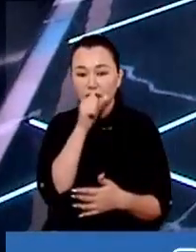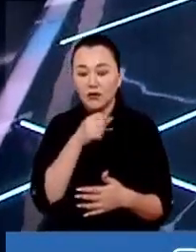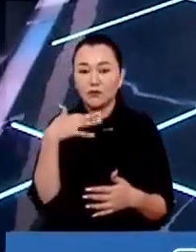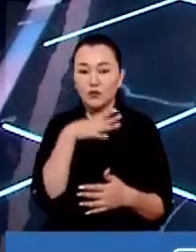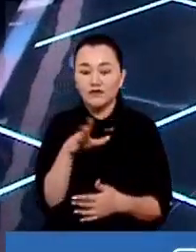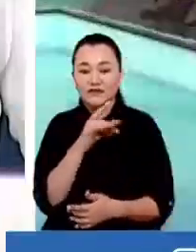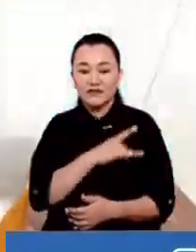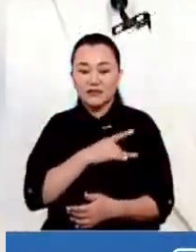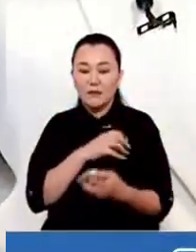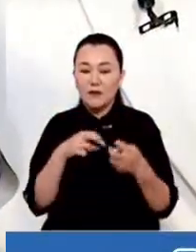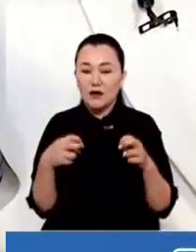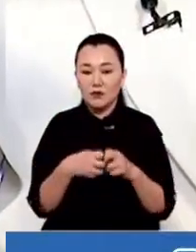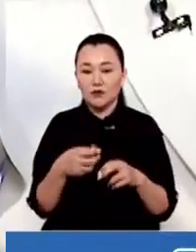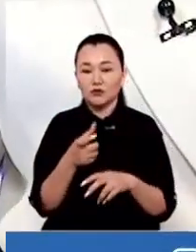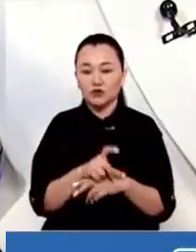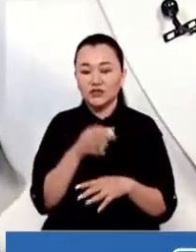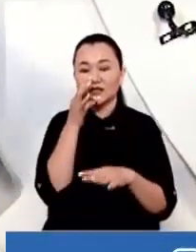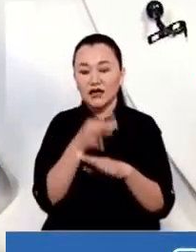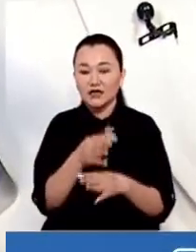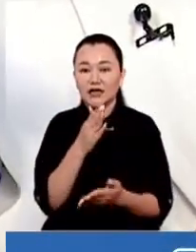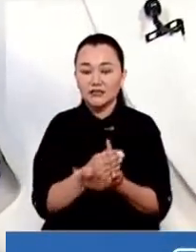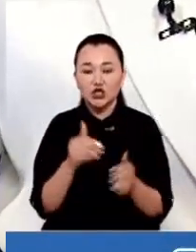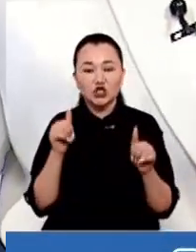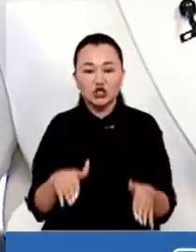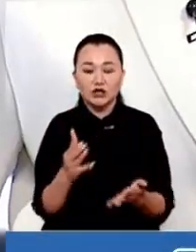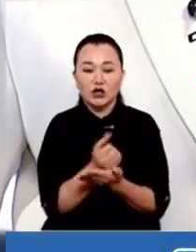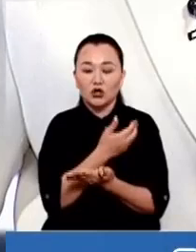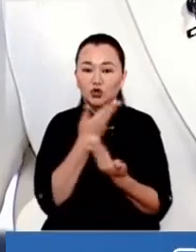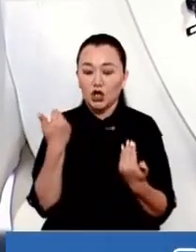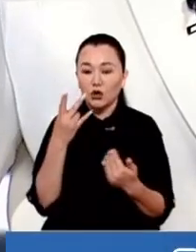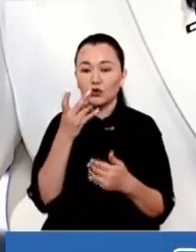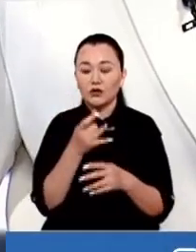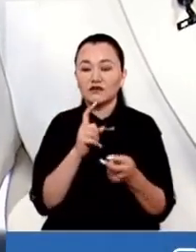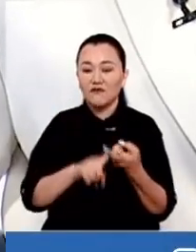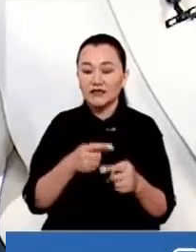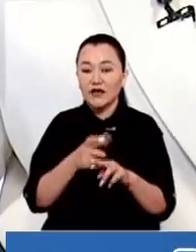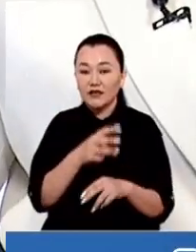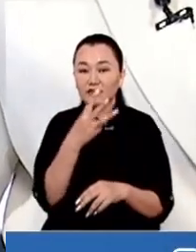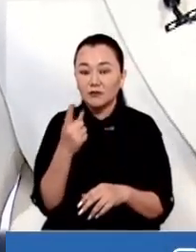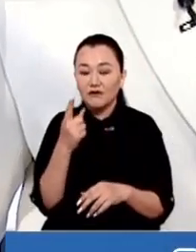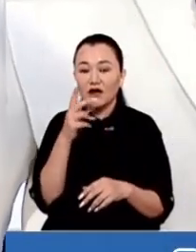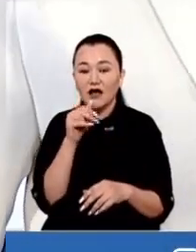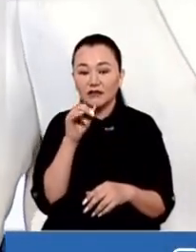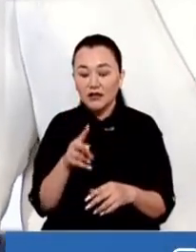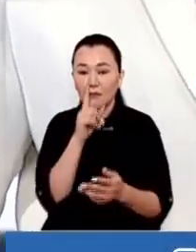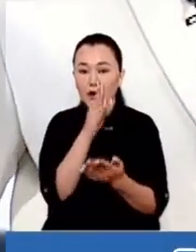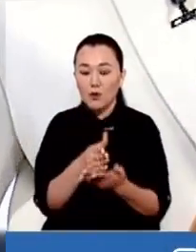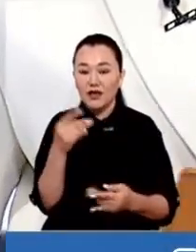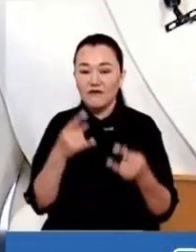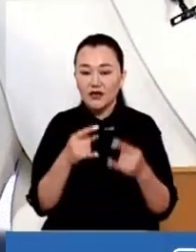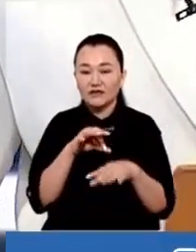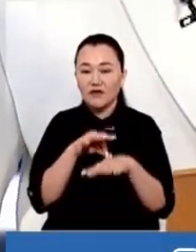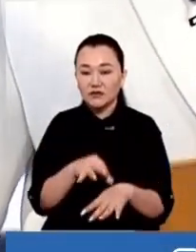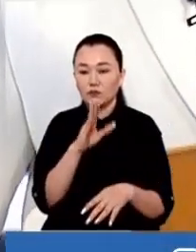Көпшіліктің көкейіндегі мәселелер көбіне айтылса да, шешімін таппай жатады. Осы орайда 31 шарына ел назарына тікелей эфир арқылы